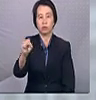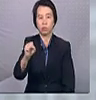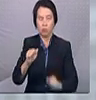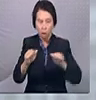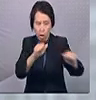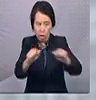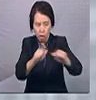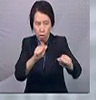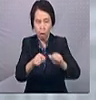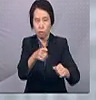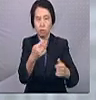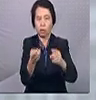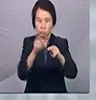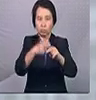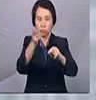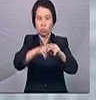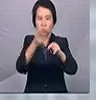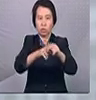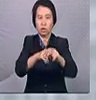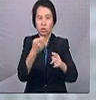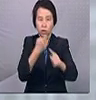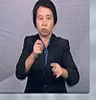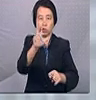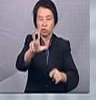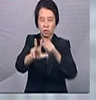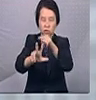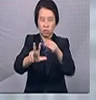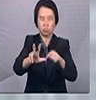case detection mungkin ada pertambahan daripada tiga-tiga kawasan tersebut.